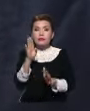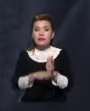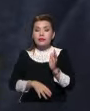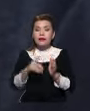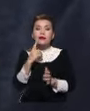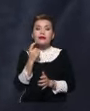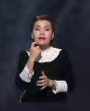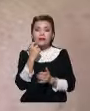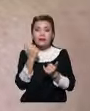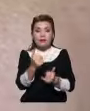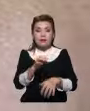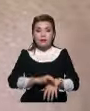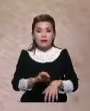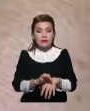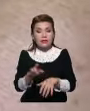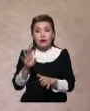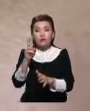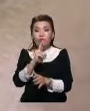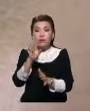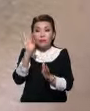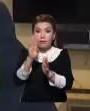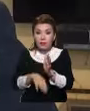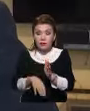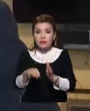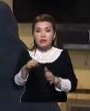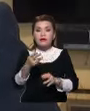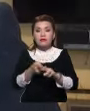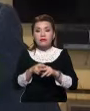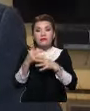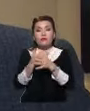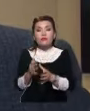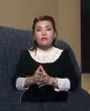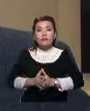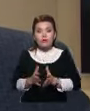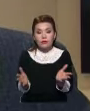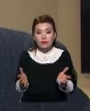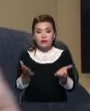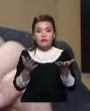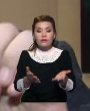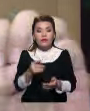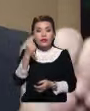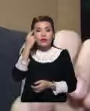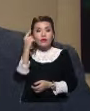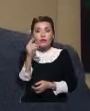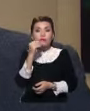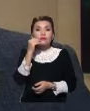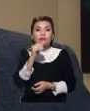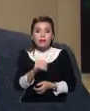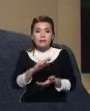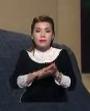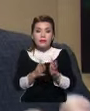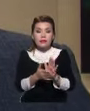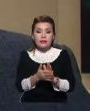диабета. Не на само заболевание, а на осложнение, которое заболевание вызывает. Но у нас, к сожалению, То есть они не считают эффективным положить